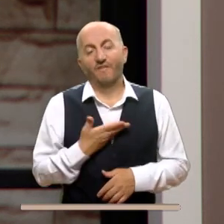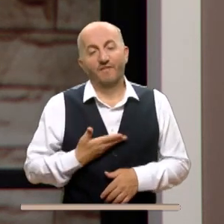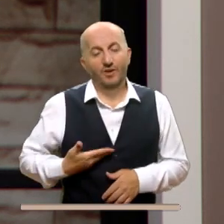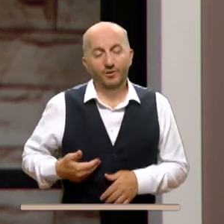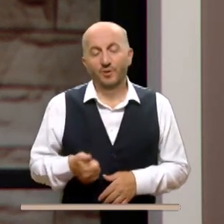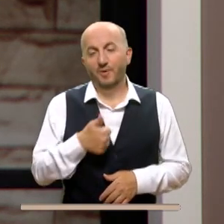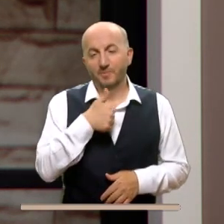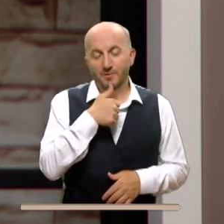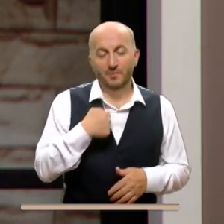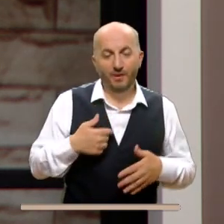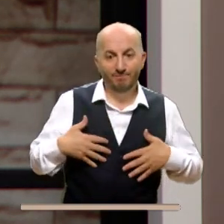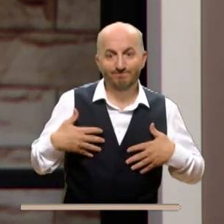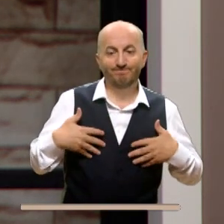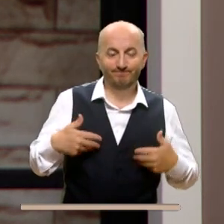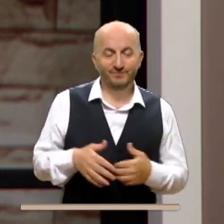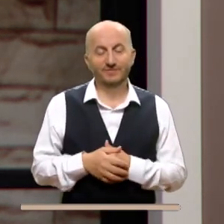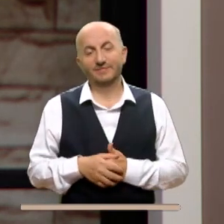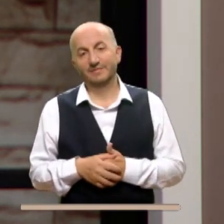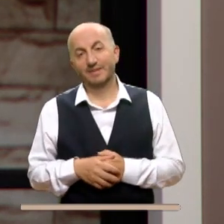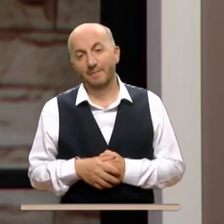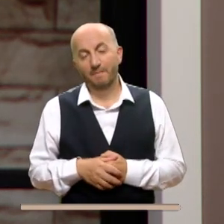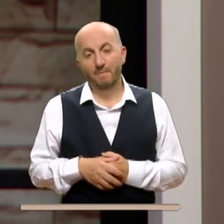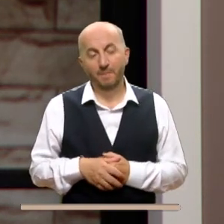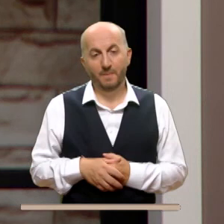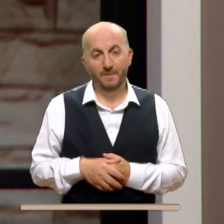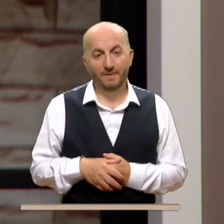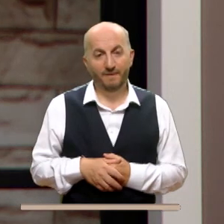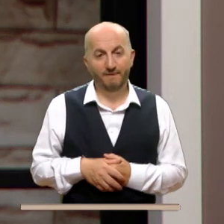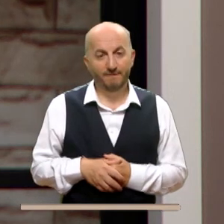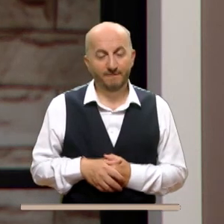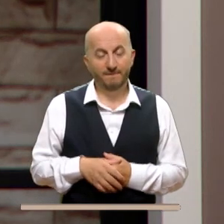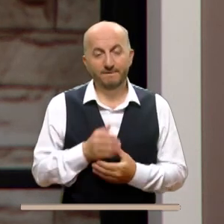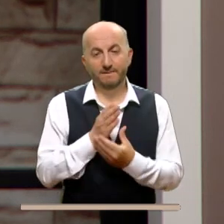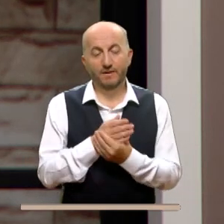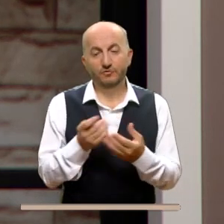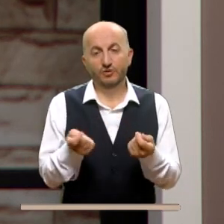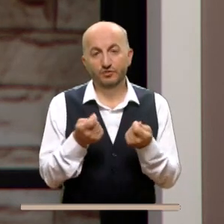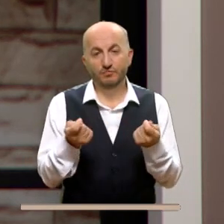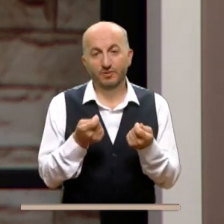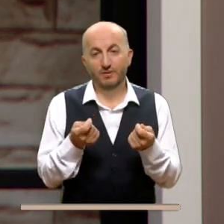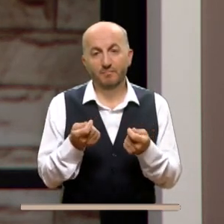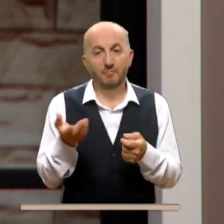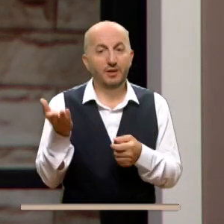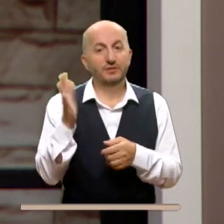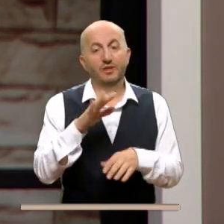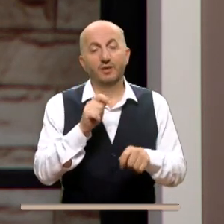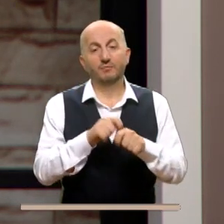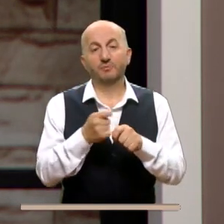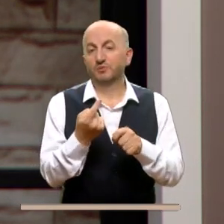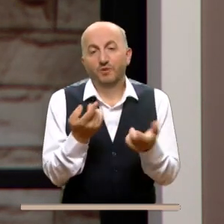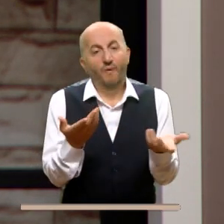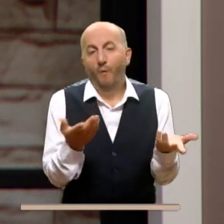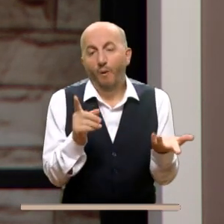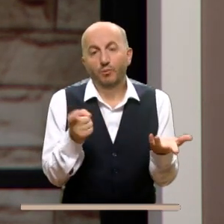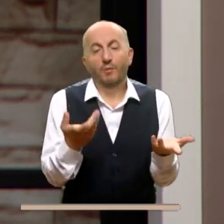Babamın benimle gururlanması olsun, şey olsun. Yani bir de şöyle ben ders çalışmadığım zaman çok yapacak da bir şey bulamıyorum yani. Şu diğer şeyler